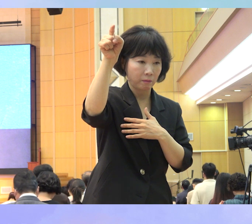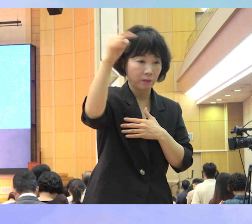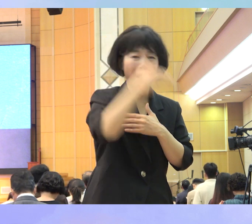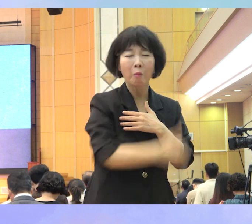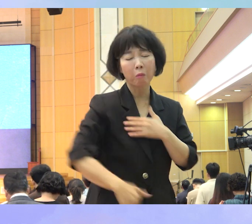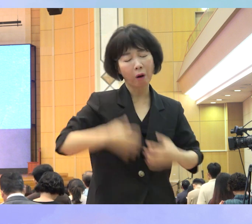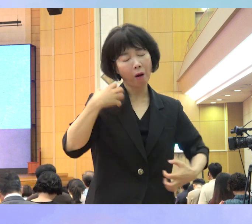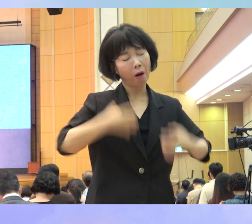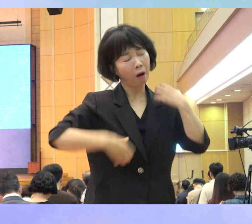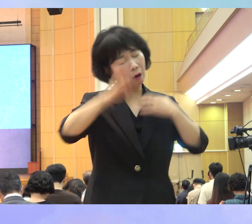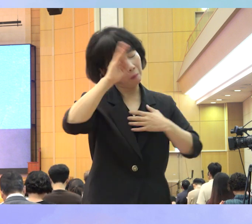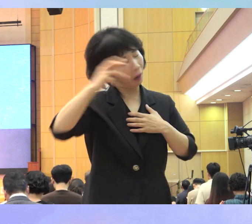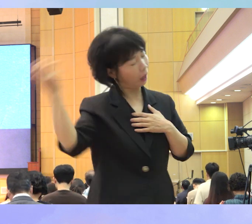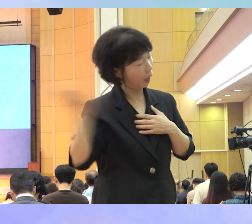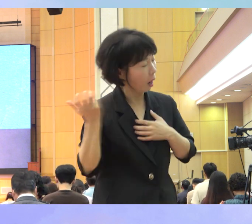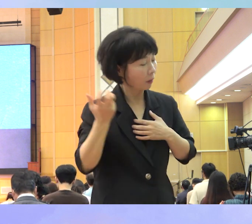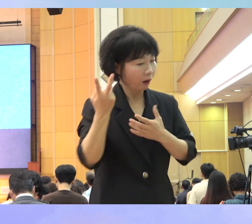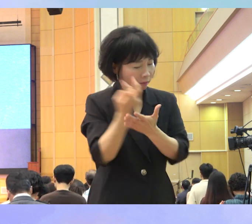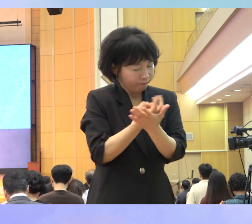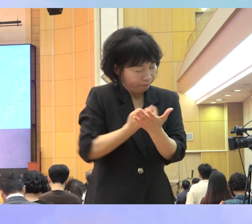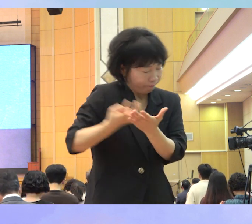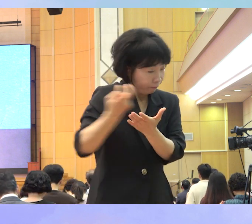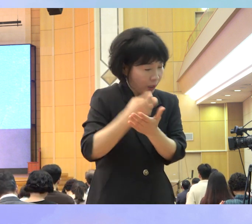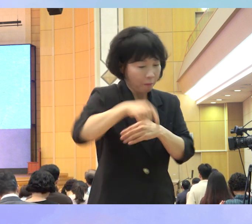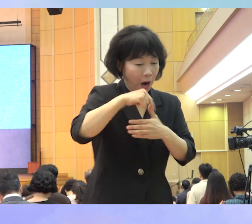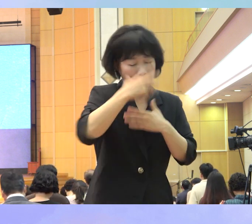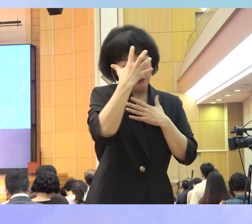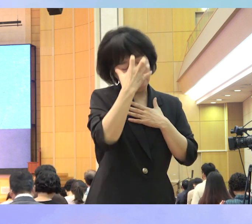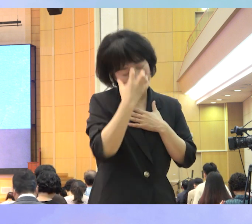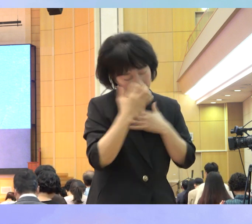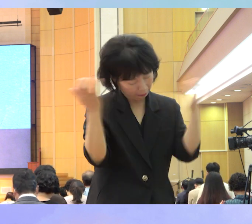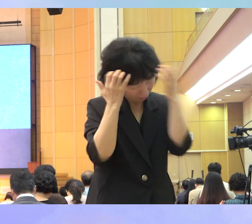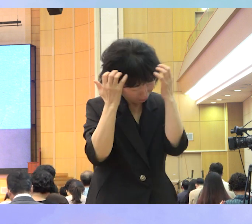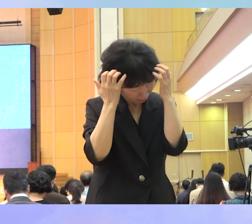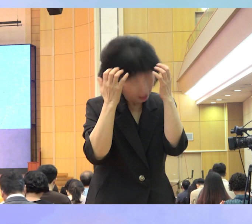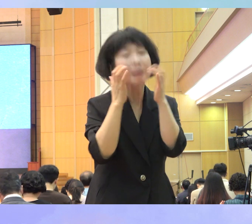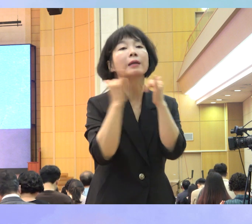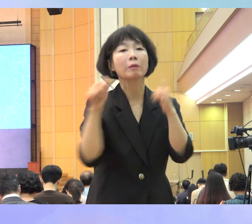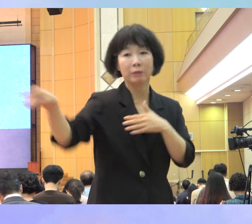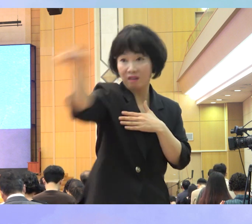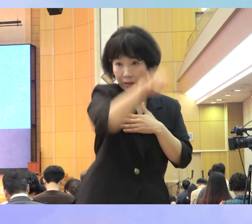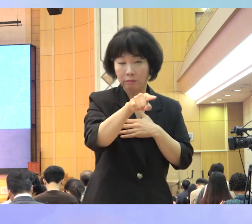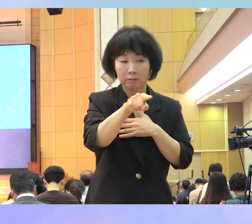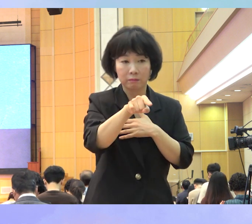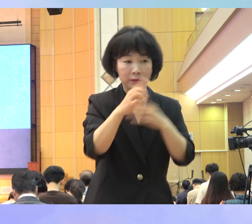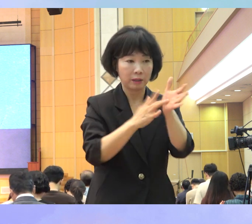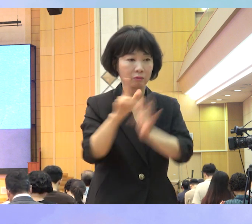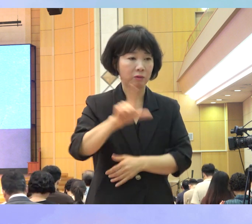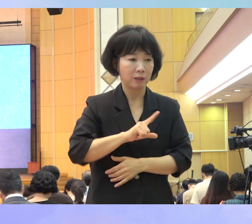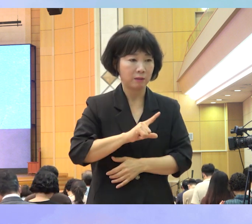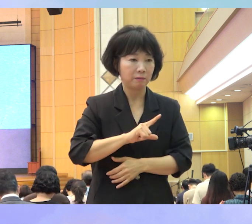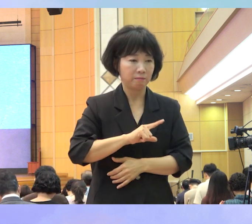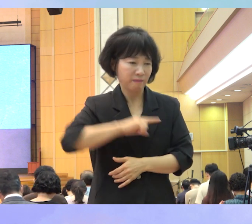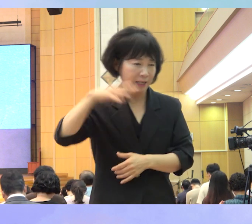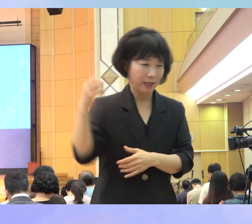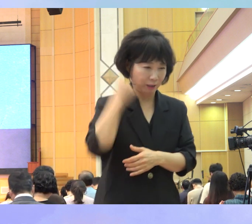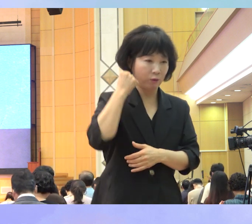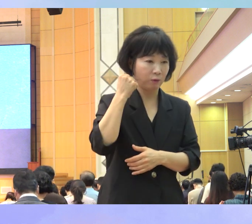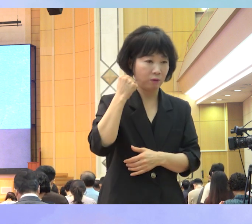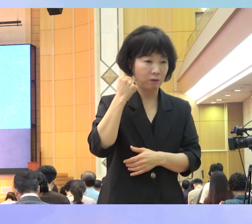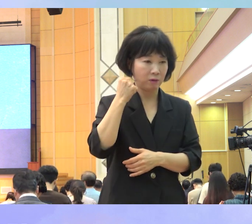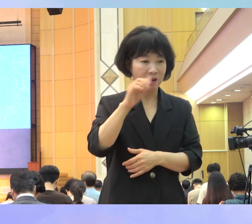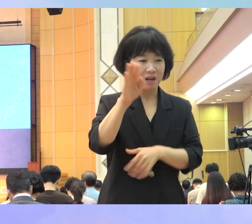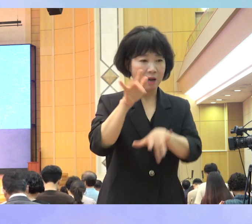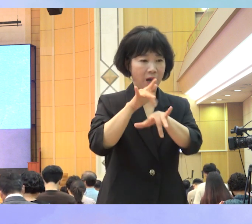몸이 불편하고 아프고 마음이 어렵고 괴롭고 우울한 주님의 자녀들에게